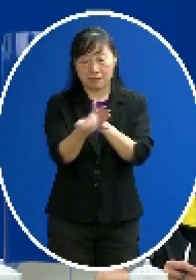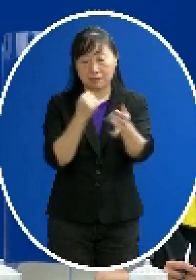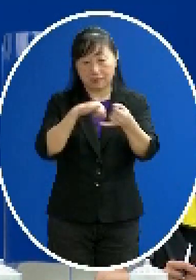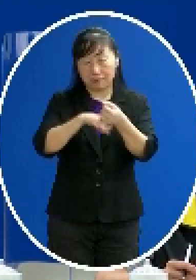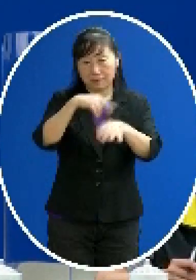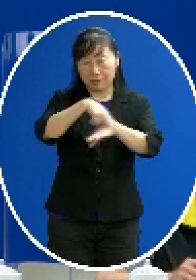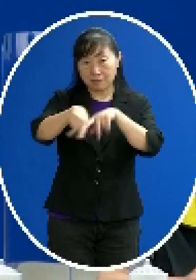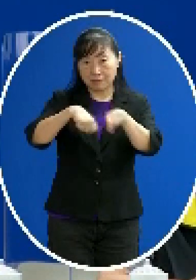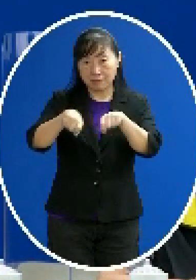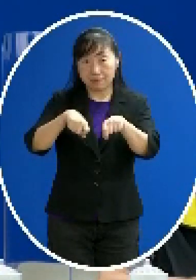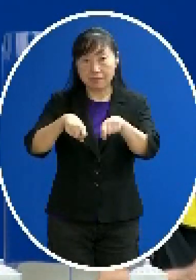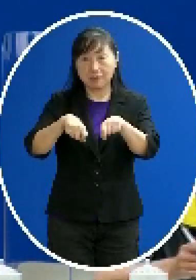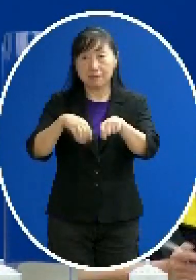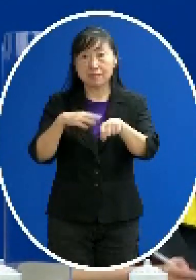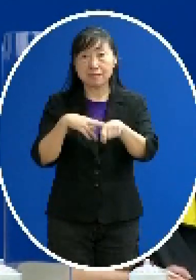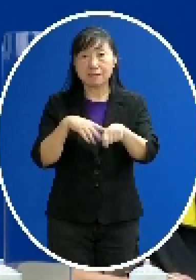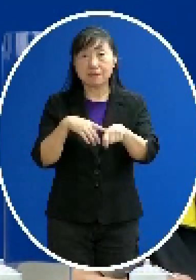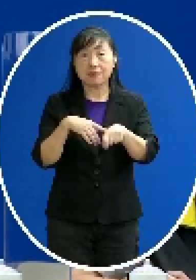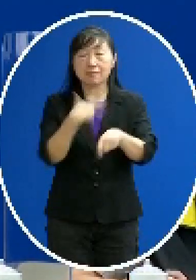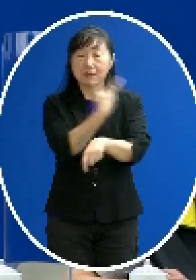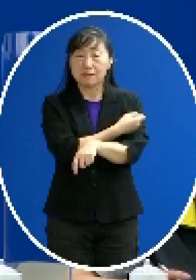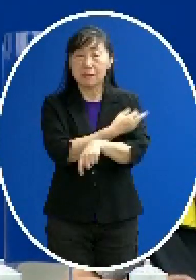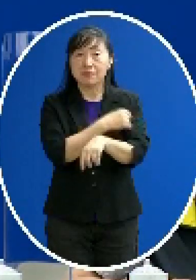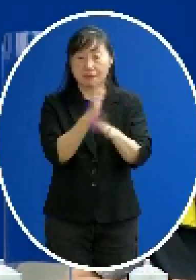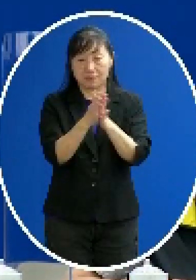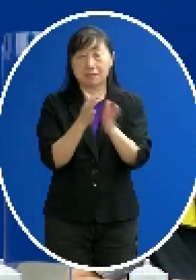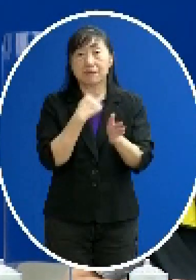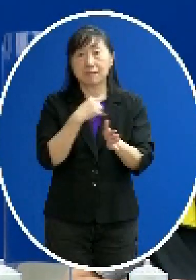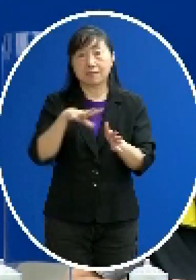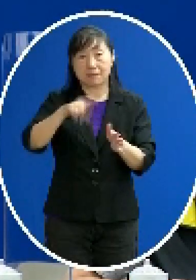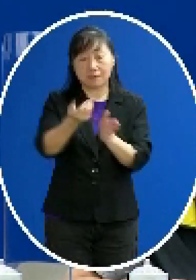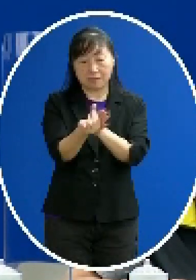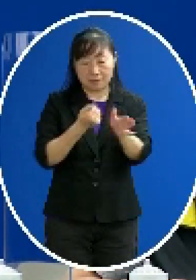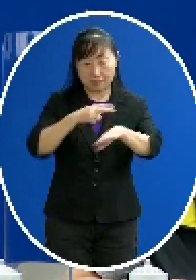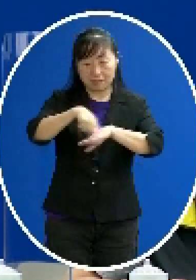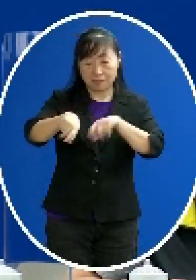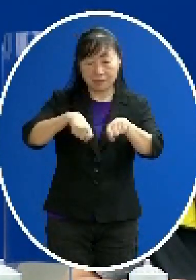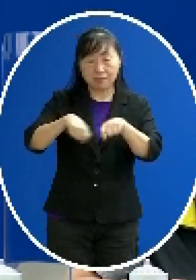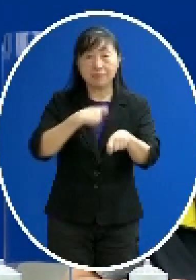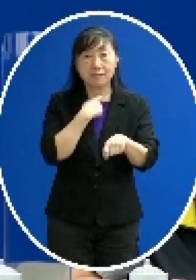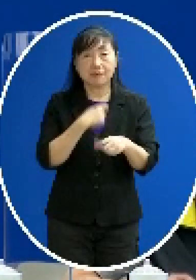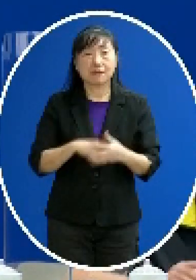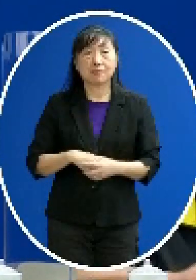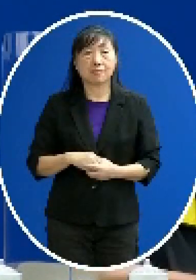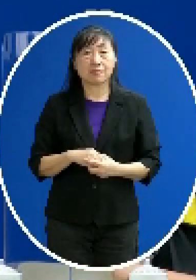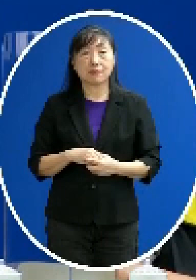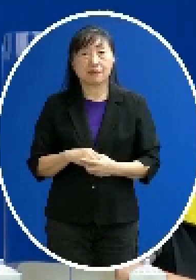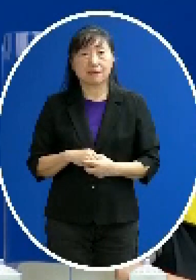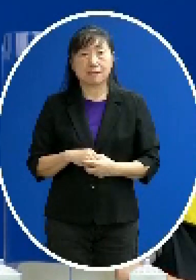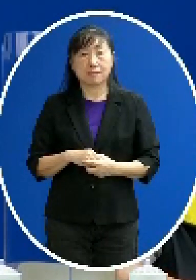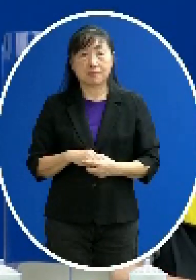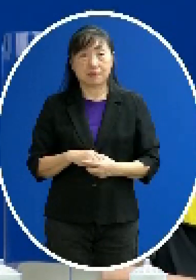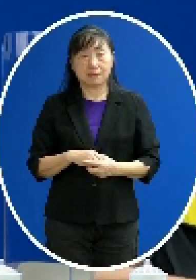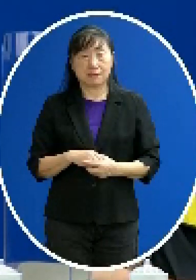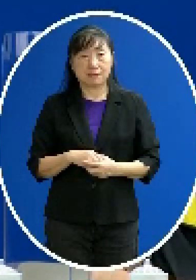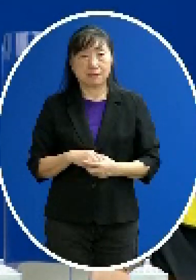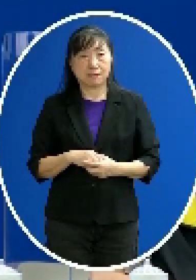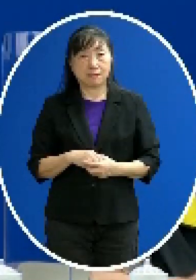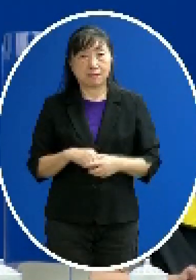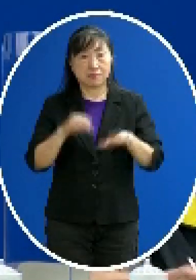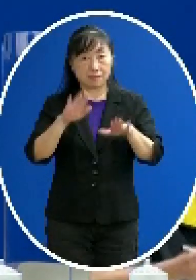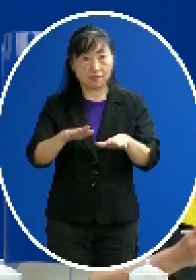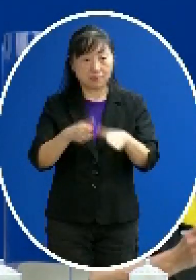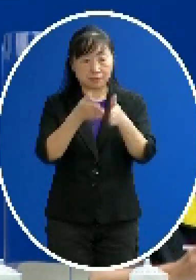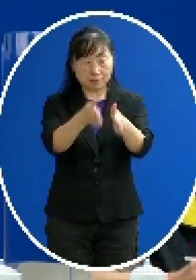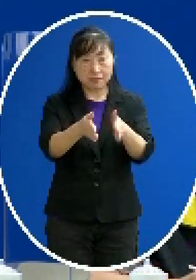规划哈，或是有要施打的用途，都必须先做好规划。那所以我目前已经会跟地